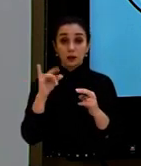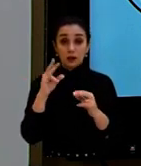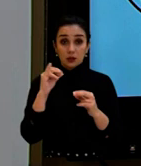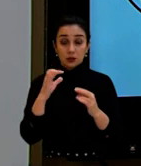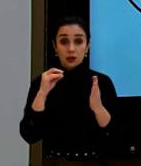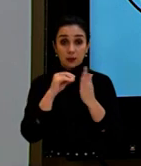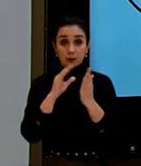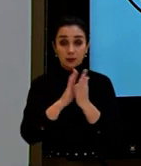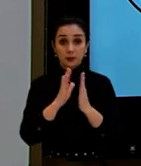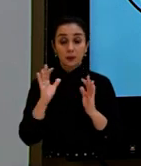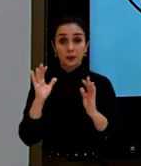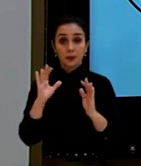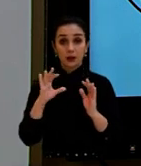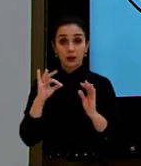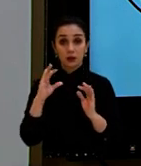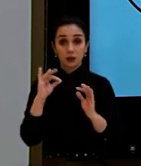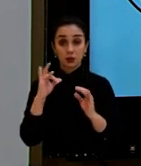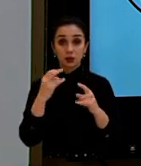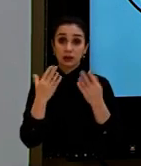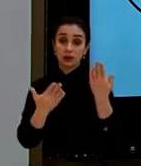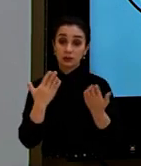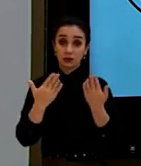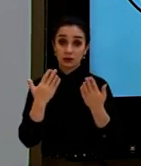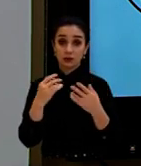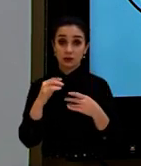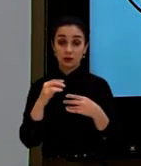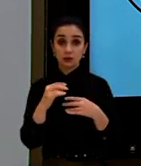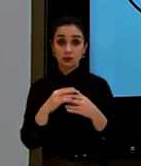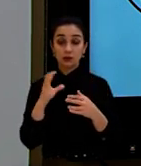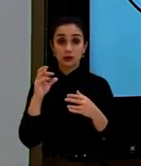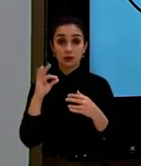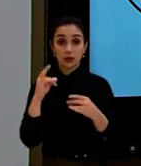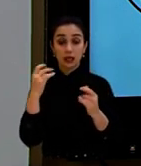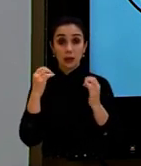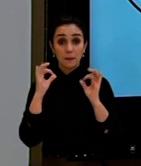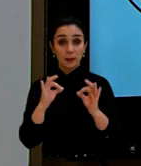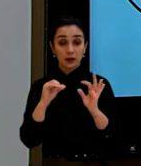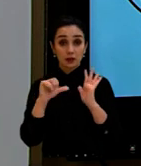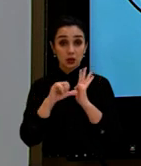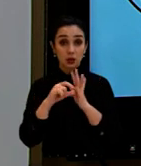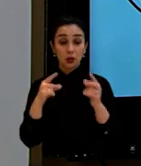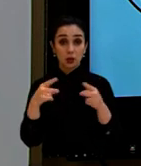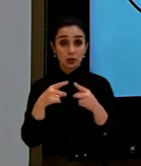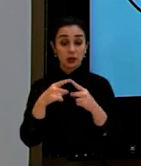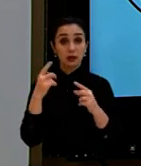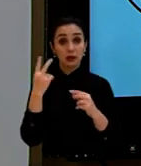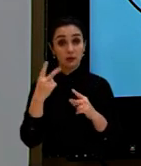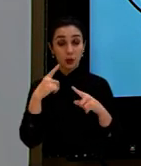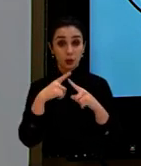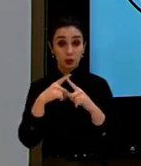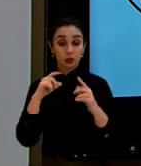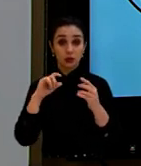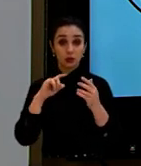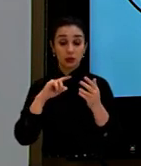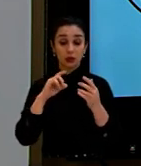радиусу описанной окружности. Или сторона правильного шестиугольника равна 2 умноженное